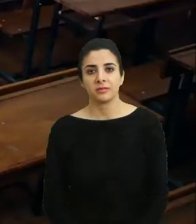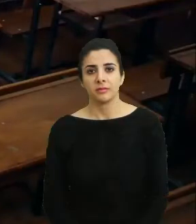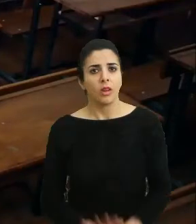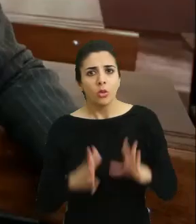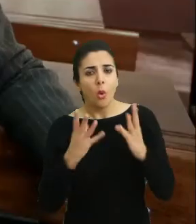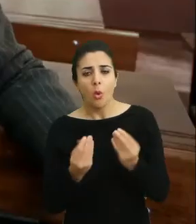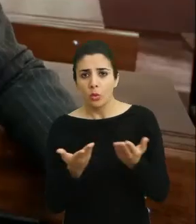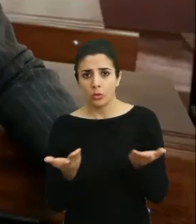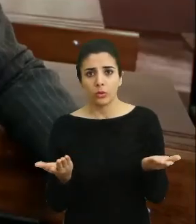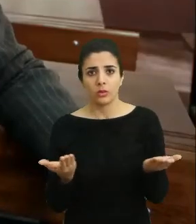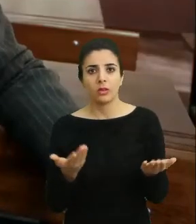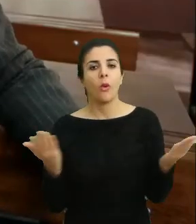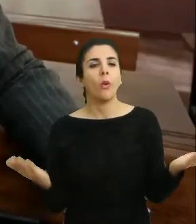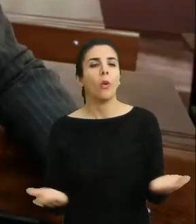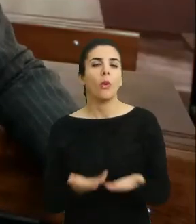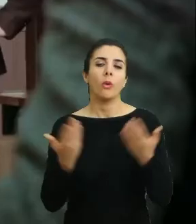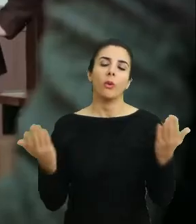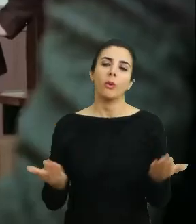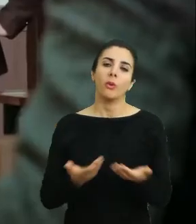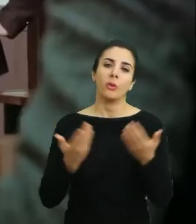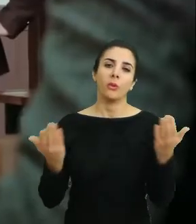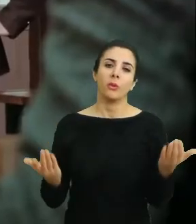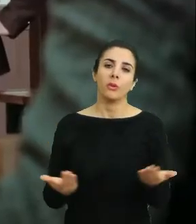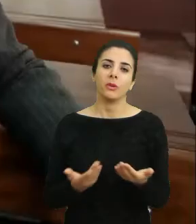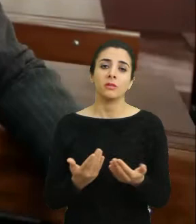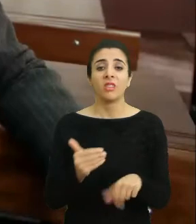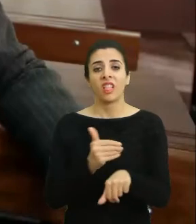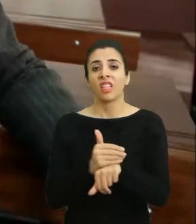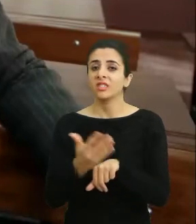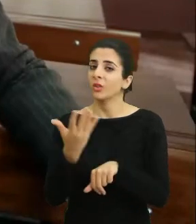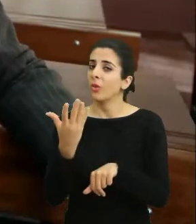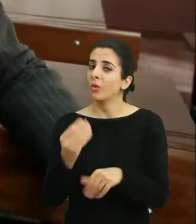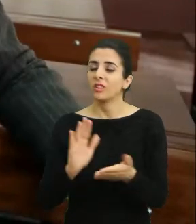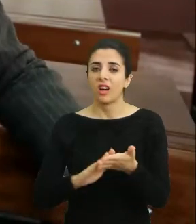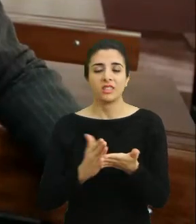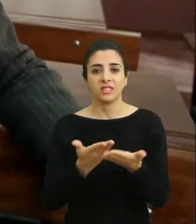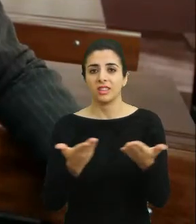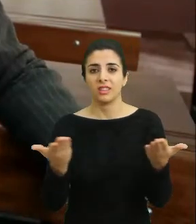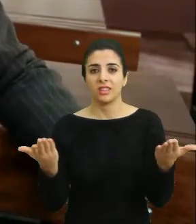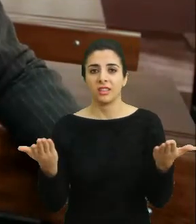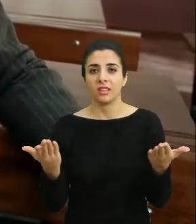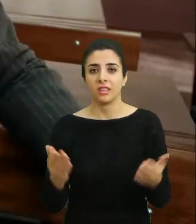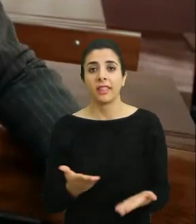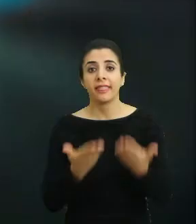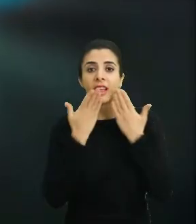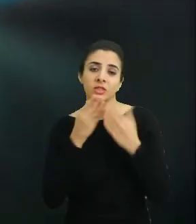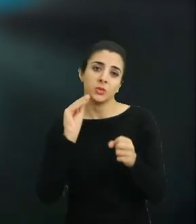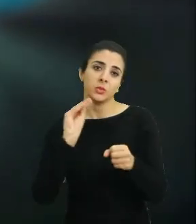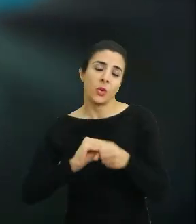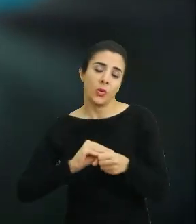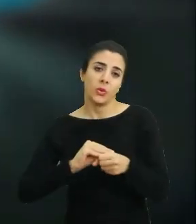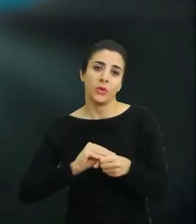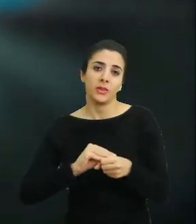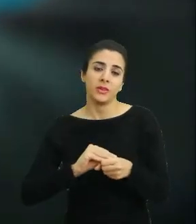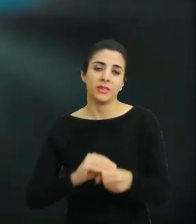Ne oluyor burada? Oho. Geç kaldınız arkadaşlar. Ders bitti.